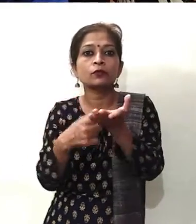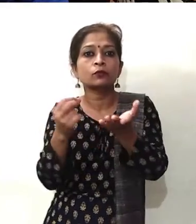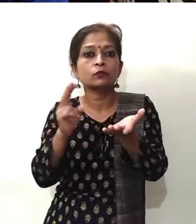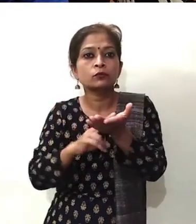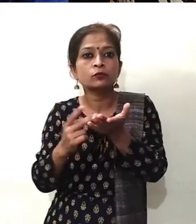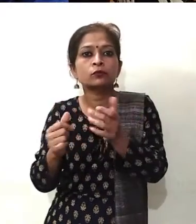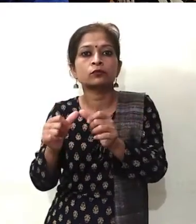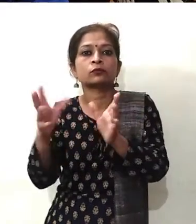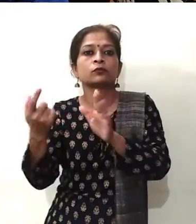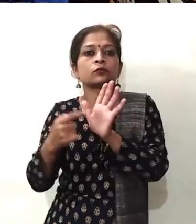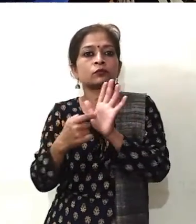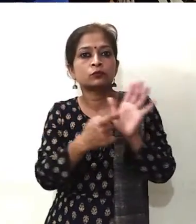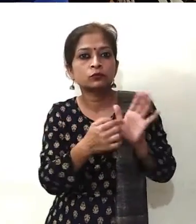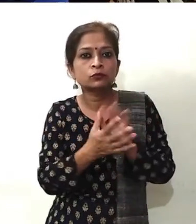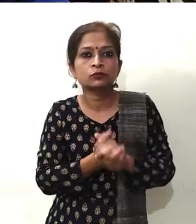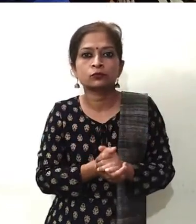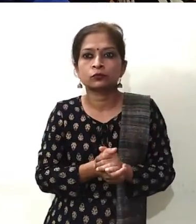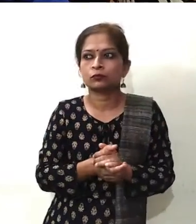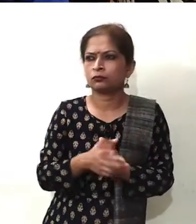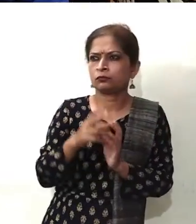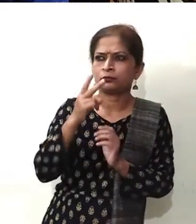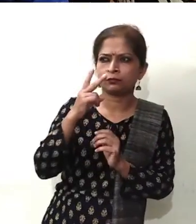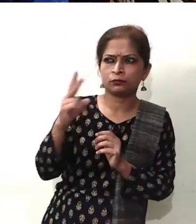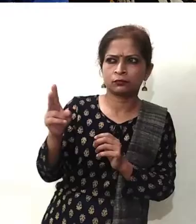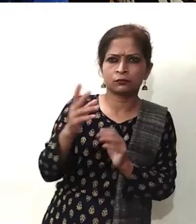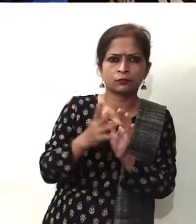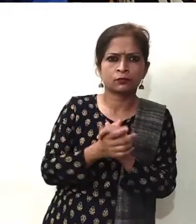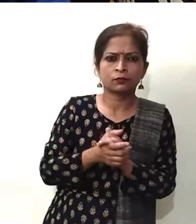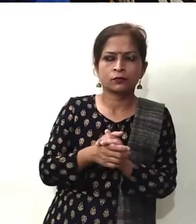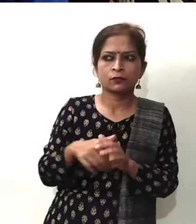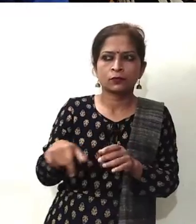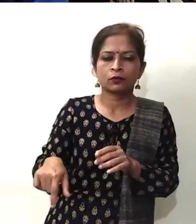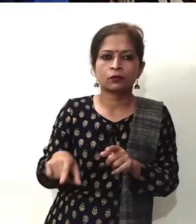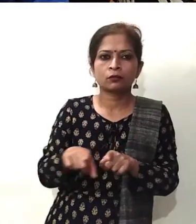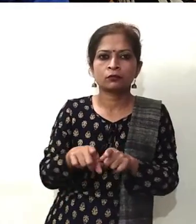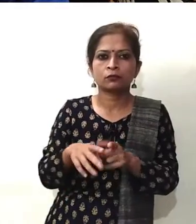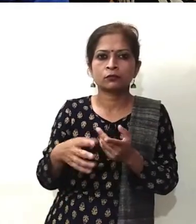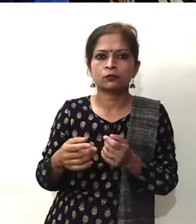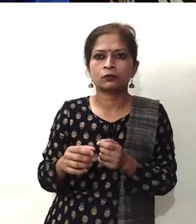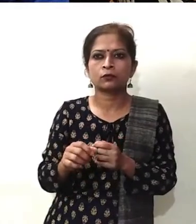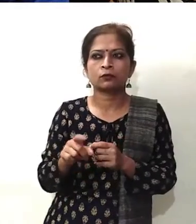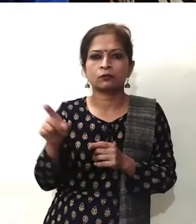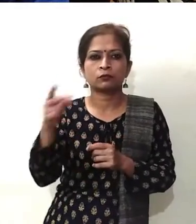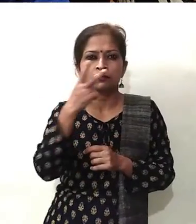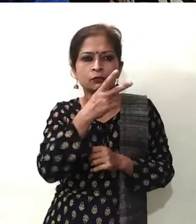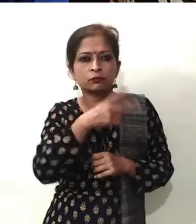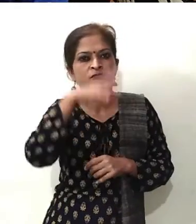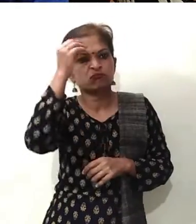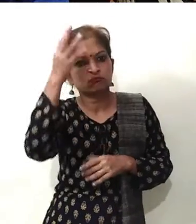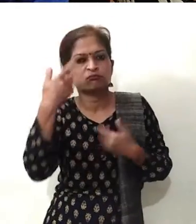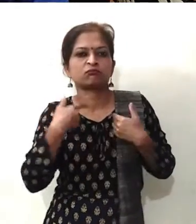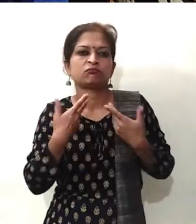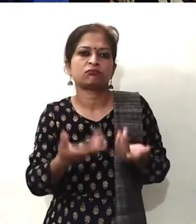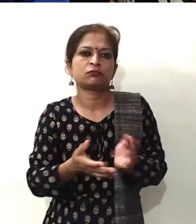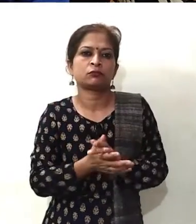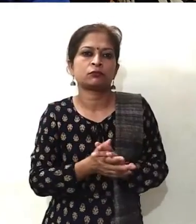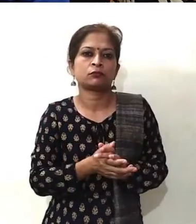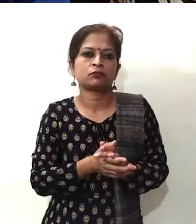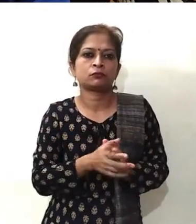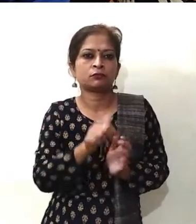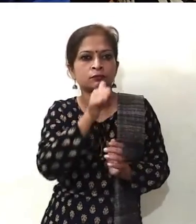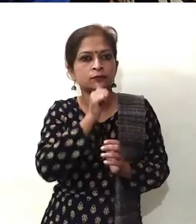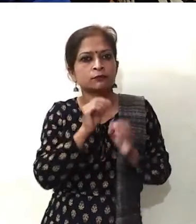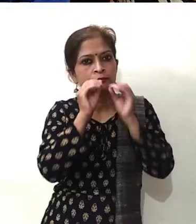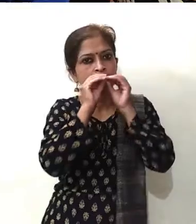ने एक नजर उसको देखा और एकलव्य ने बोला अब गुरुदक्षिणा में कुछ मांग ले। तो आचार्य द्रोण ने, जो बाण